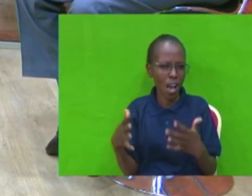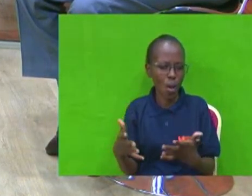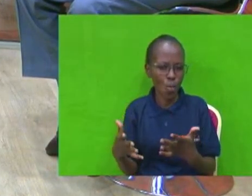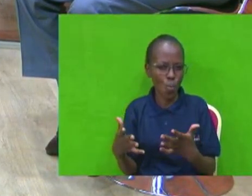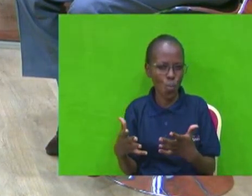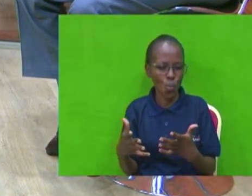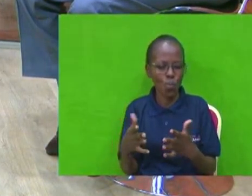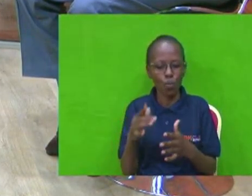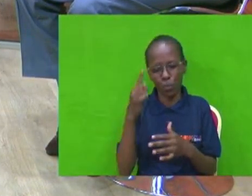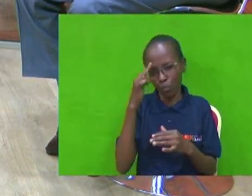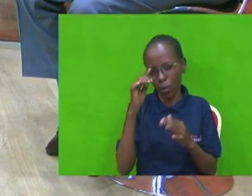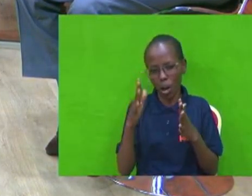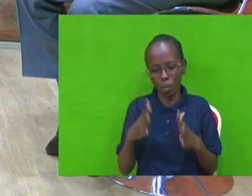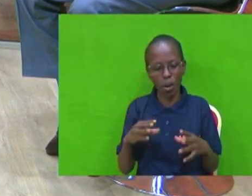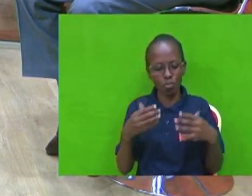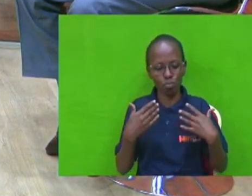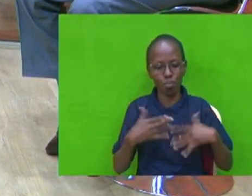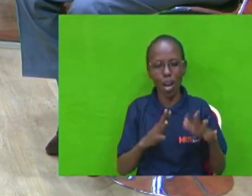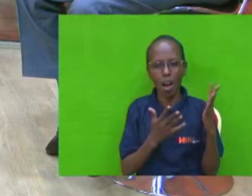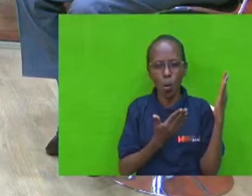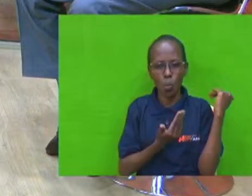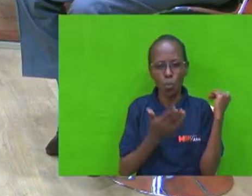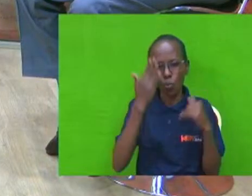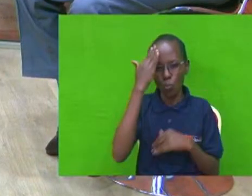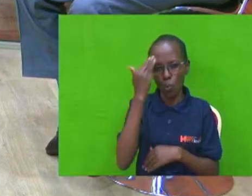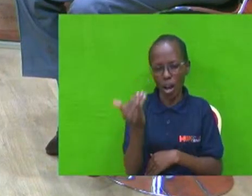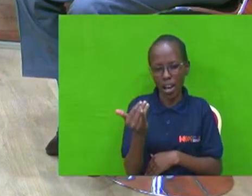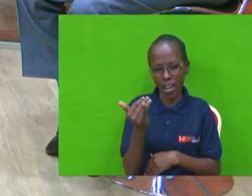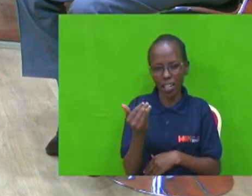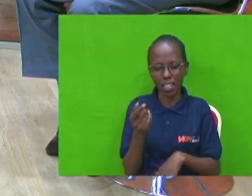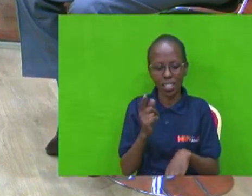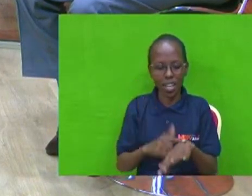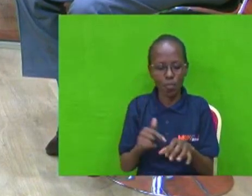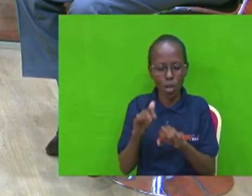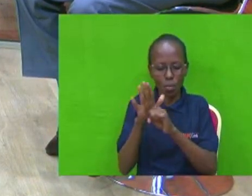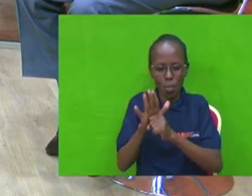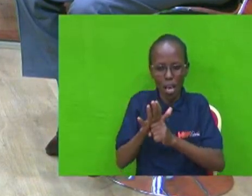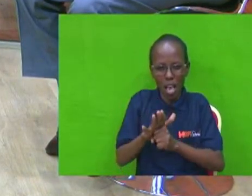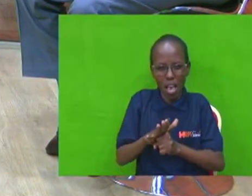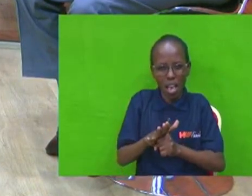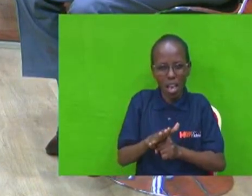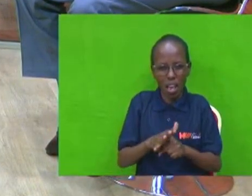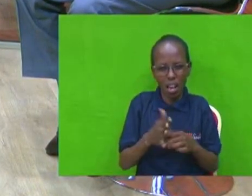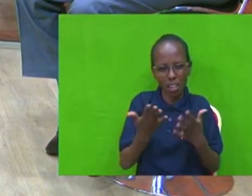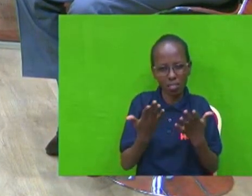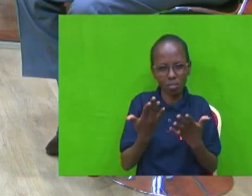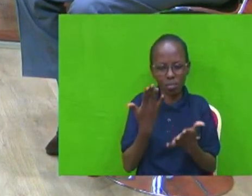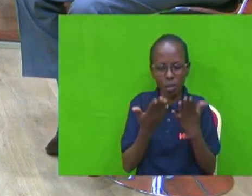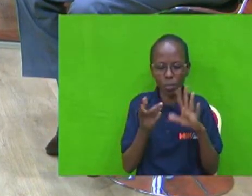ya mtu kupoteza matumaini. Maana unapofinywa ama